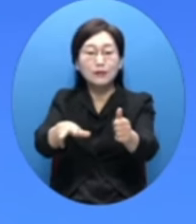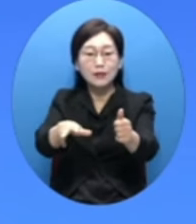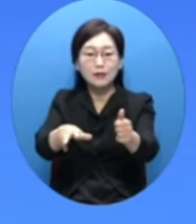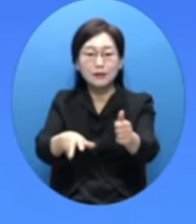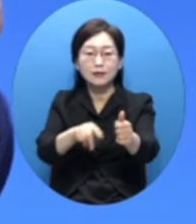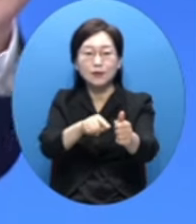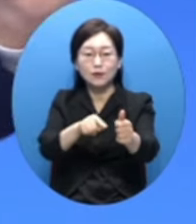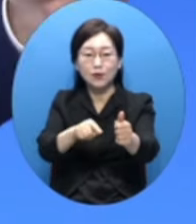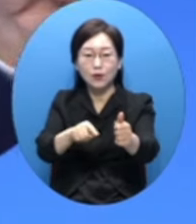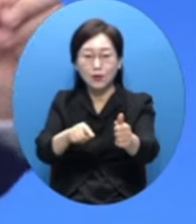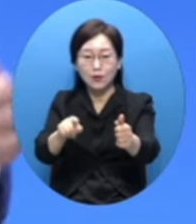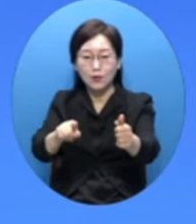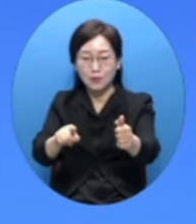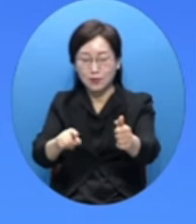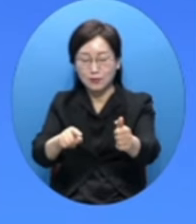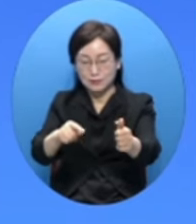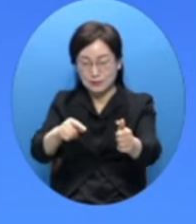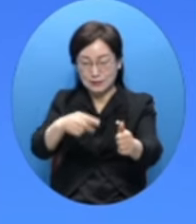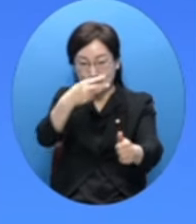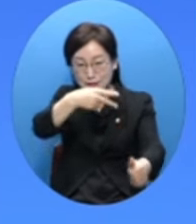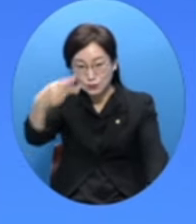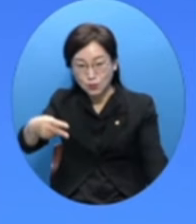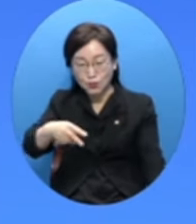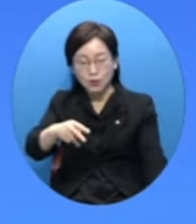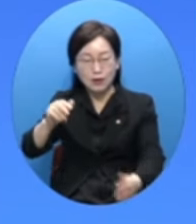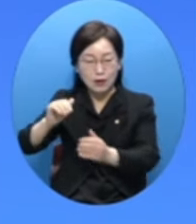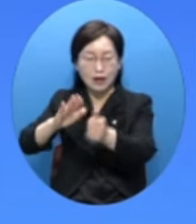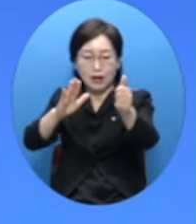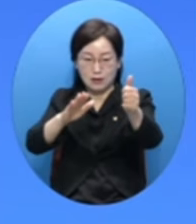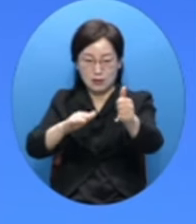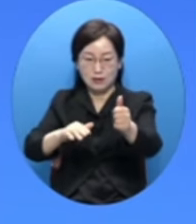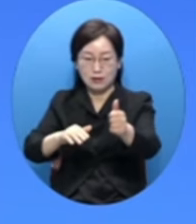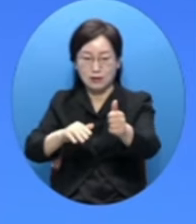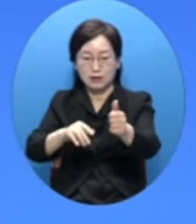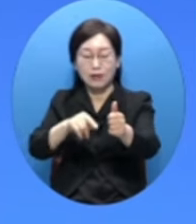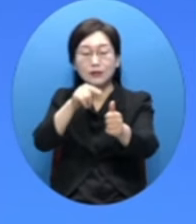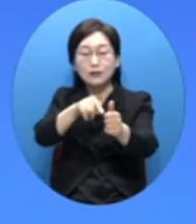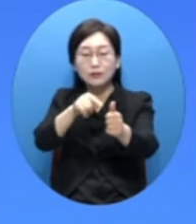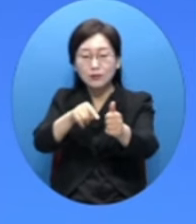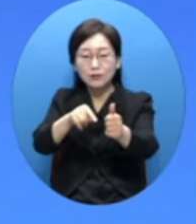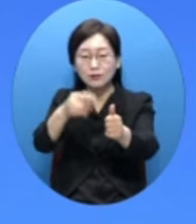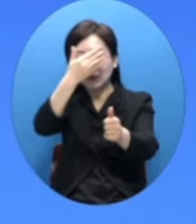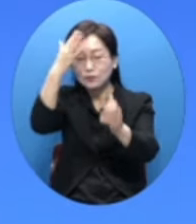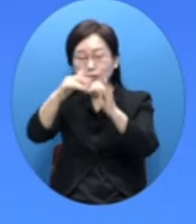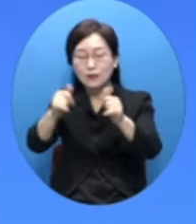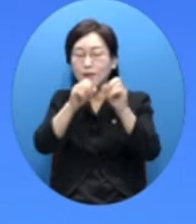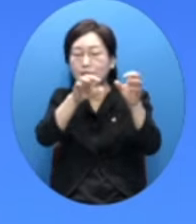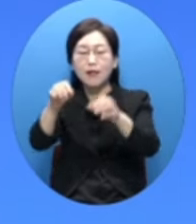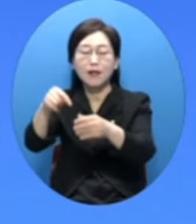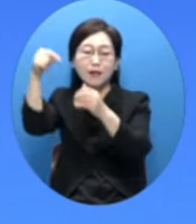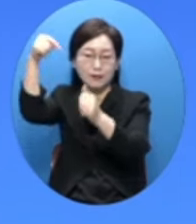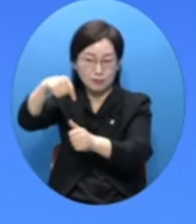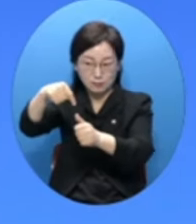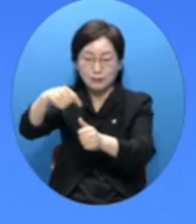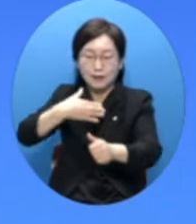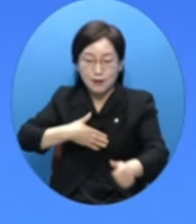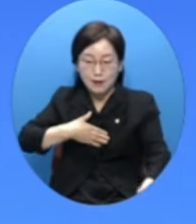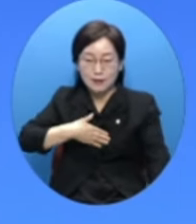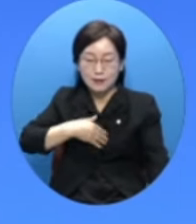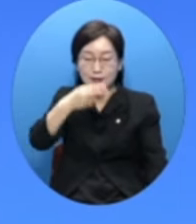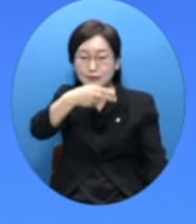이슬람권인 인도네시아 가서 그곳에서 젊이들을 주님께로 인도해라. 그래서 자카르타에